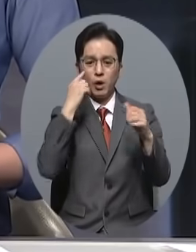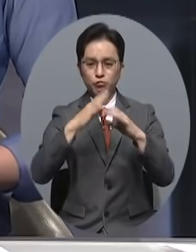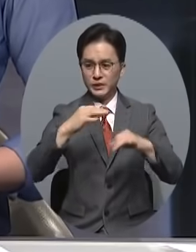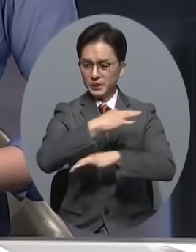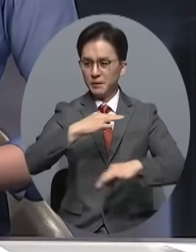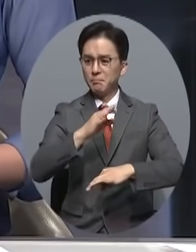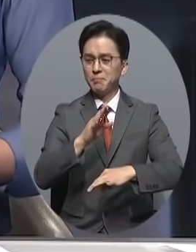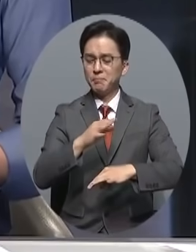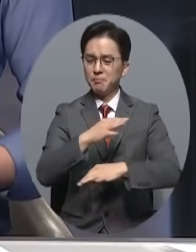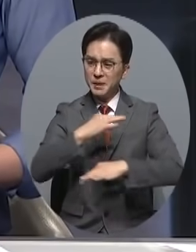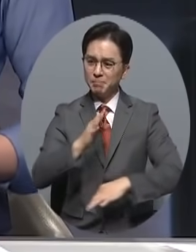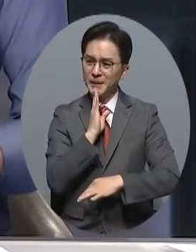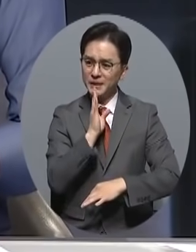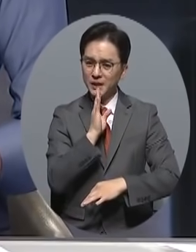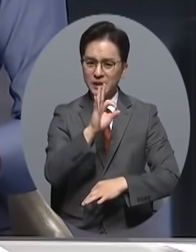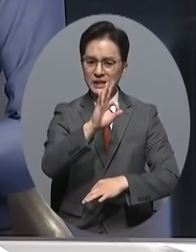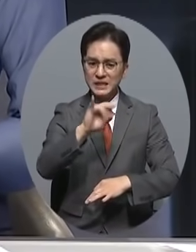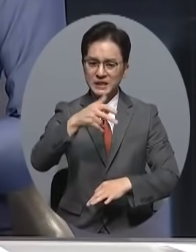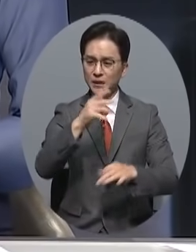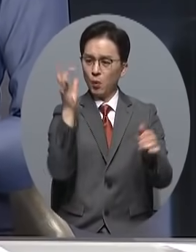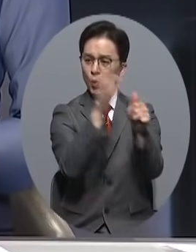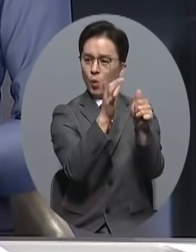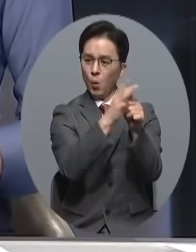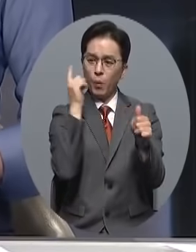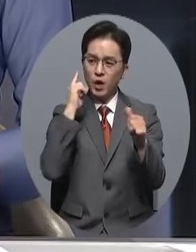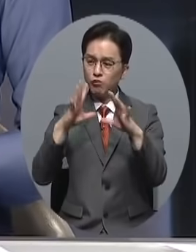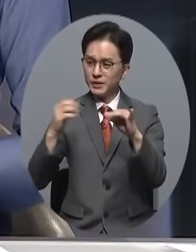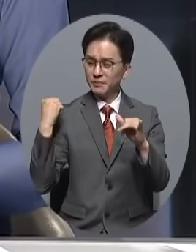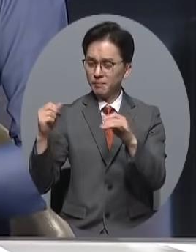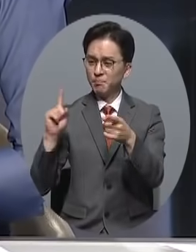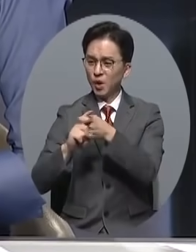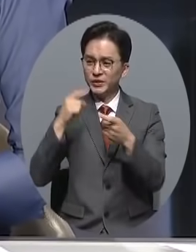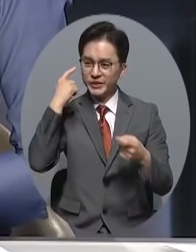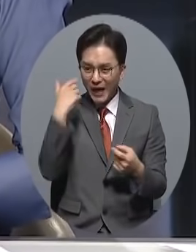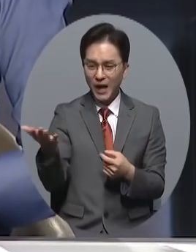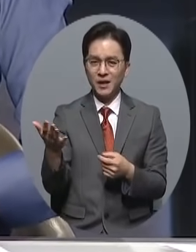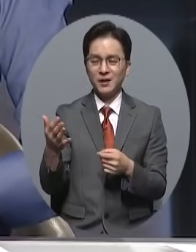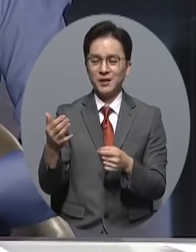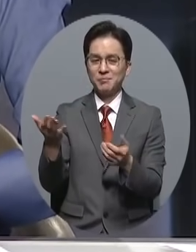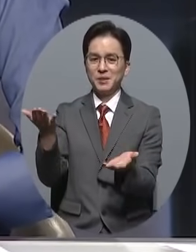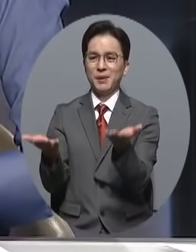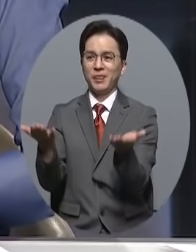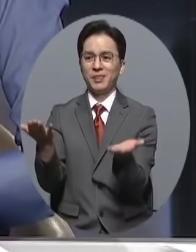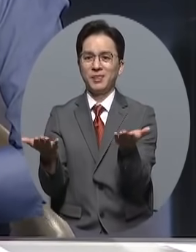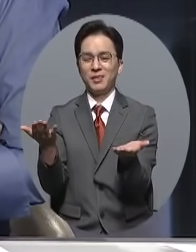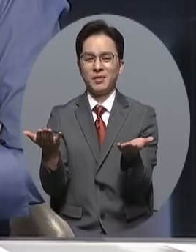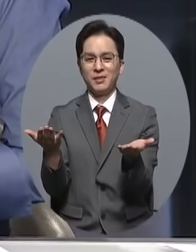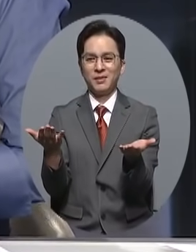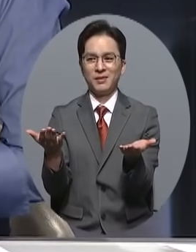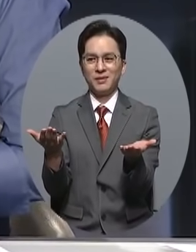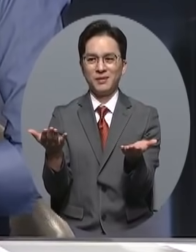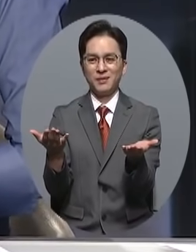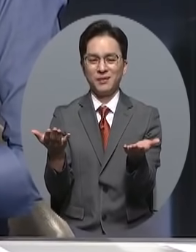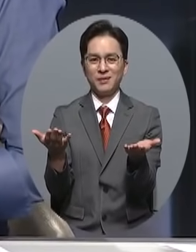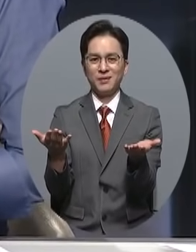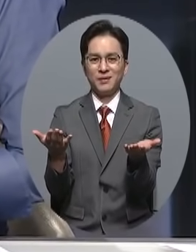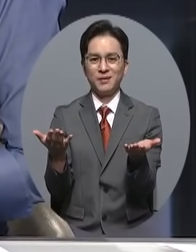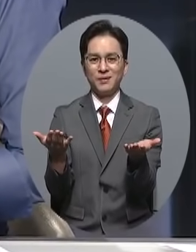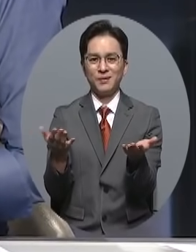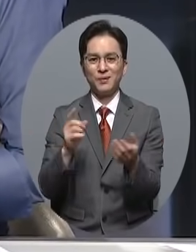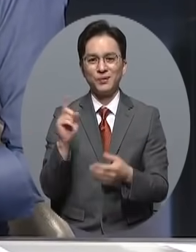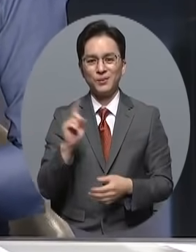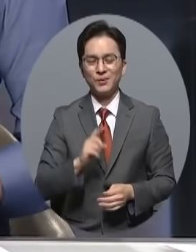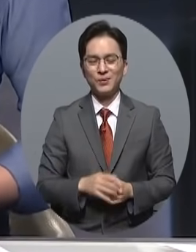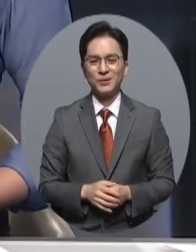무엇인지 밝혀져야 한다는 취지였다 이렇게 답을 했거든요. 예. 하지만 추미애 장관 이 대표에 대한 공세를 계속해서 이어가는